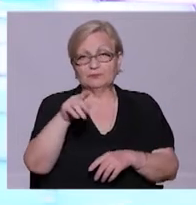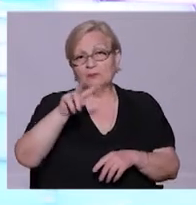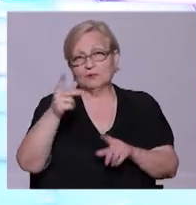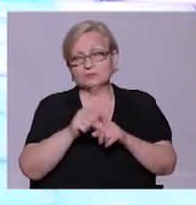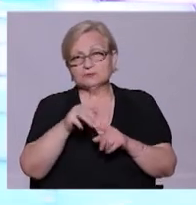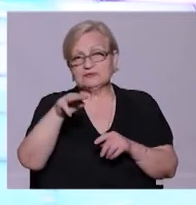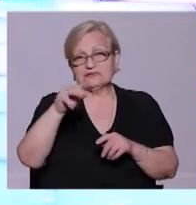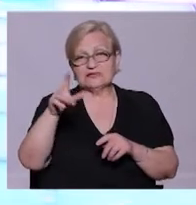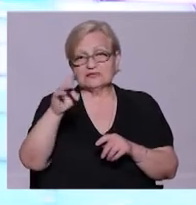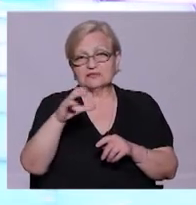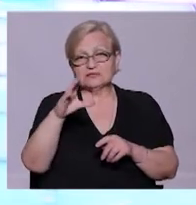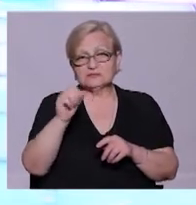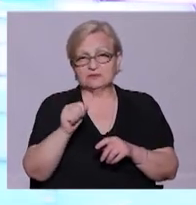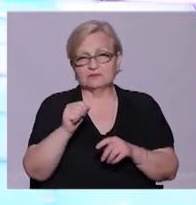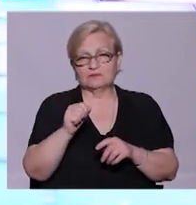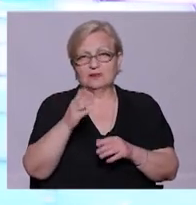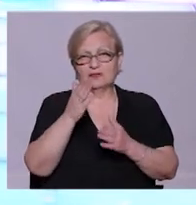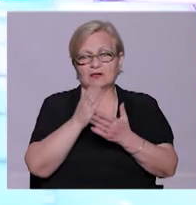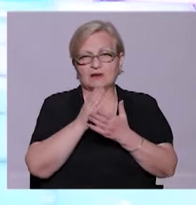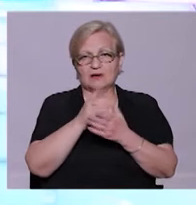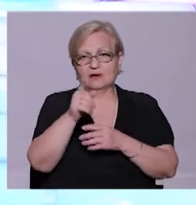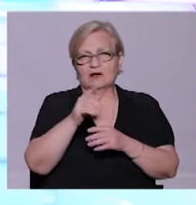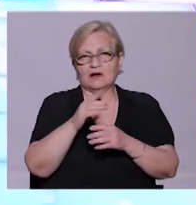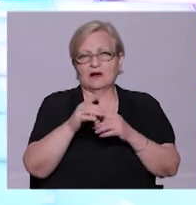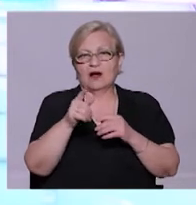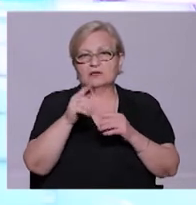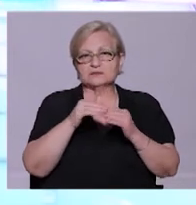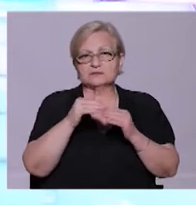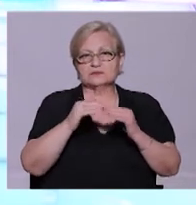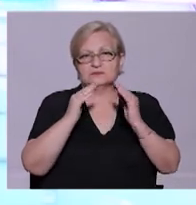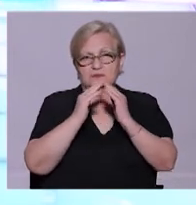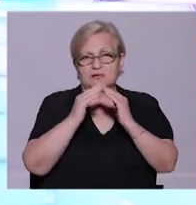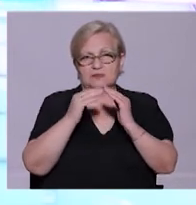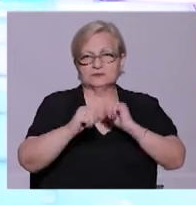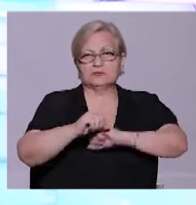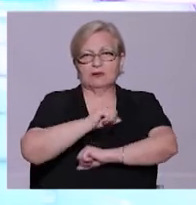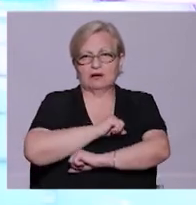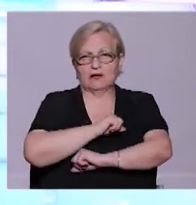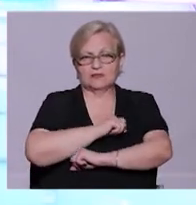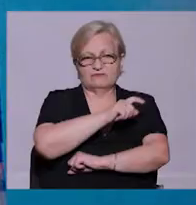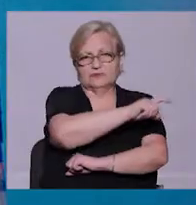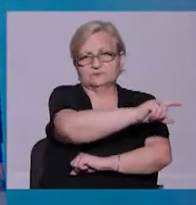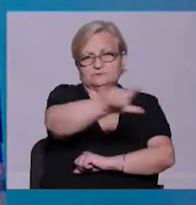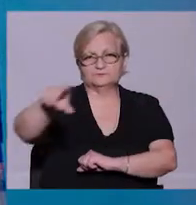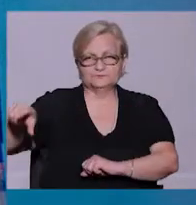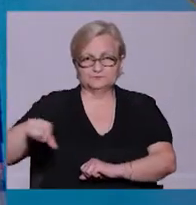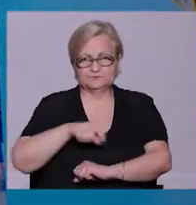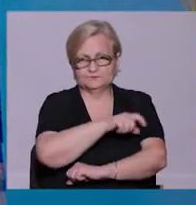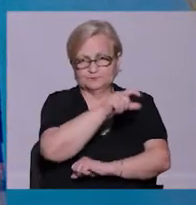ტერასაო. გარედან მიშენებული სახურავიანი აივანი. აბა